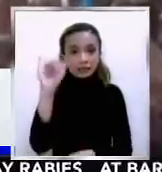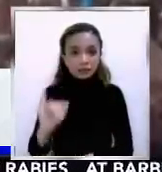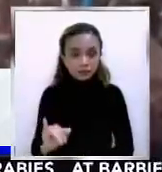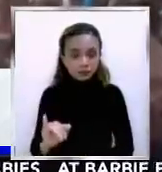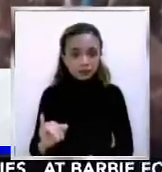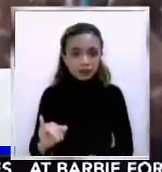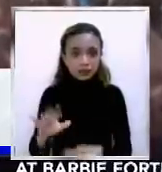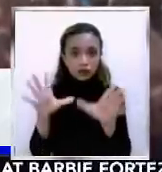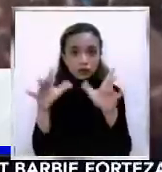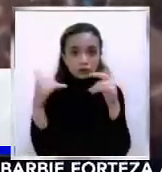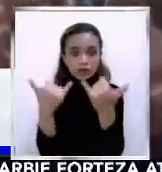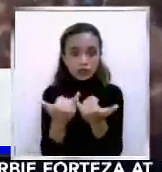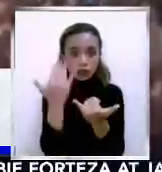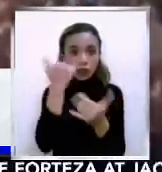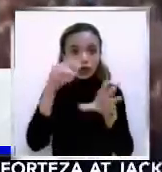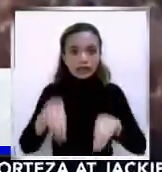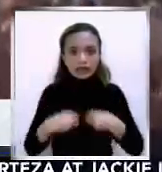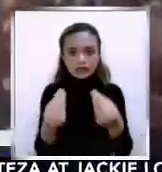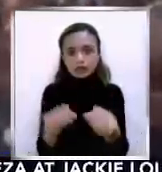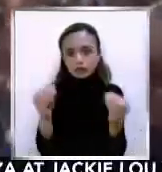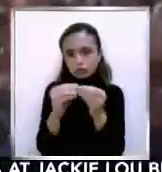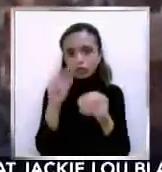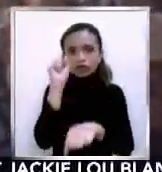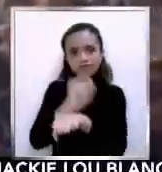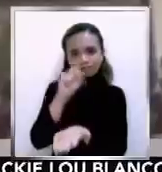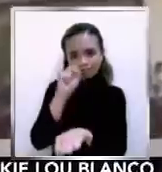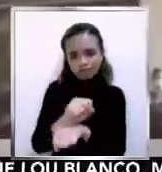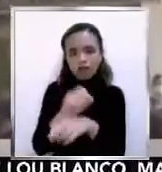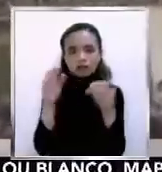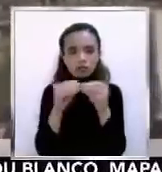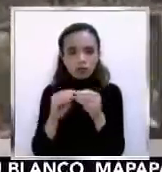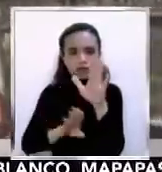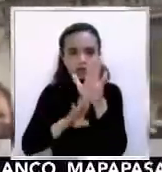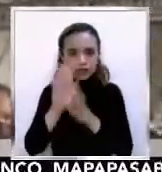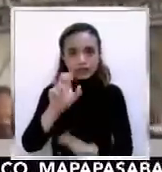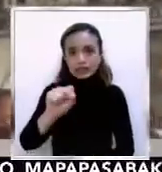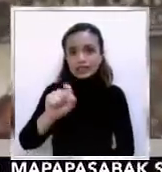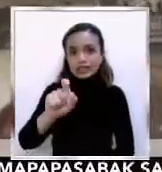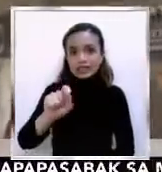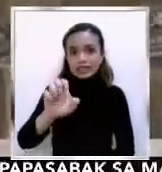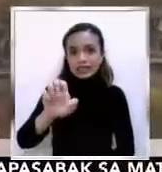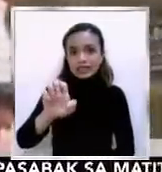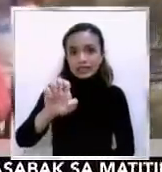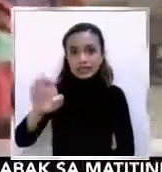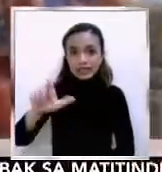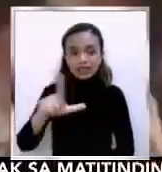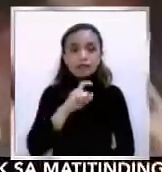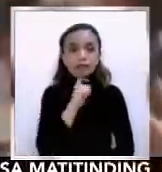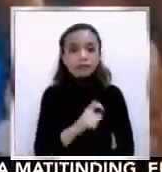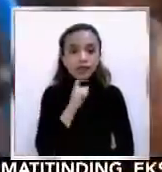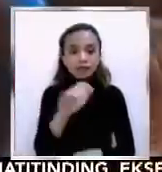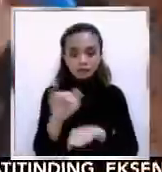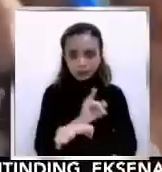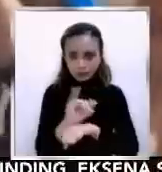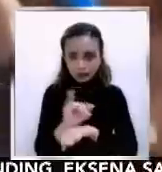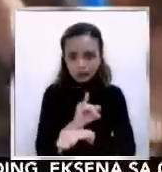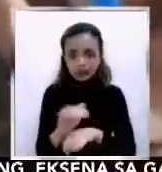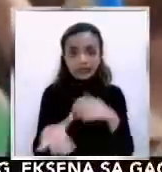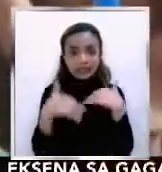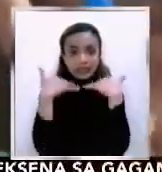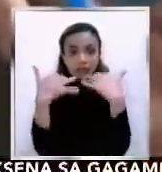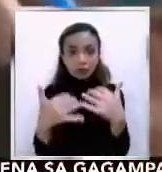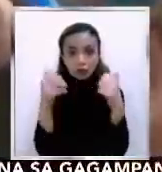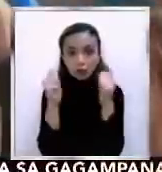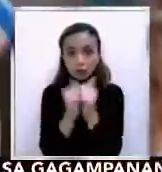makapagbigay ng maraming trabaho at pasiglahin ang steel industry. Sa kanyang rally naman sa Iligan City Plaza, kasama sa mga dumalo